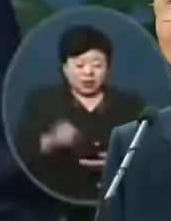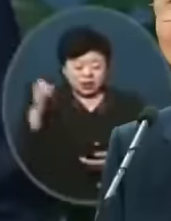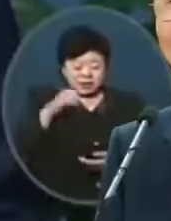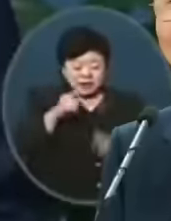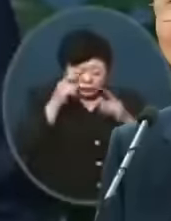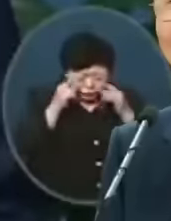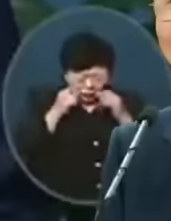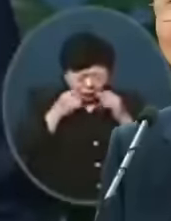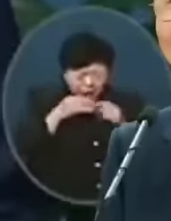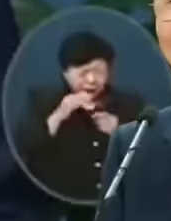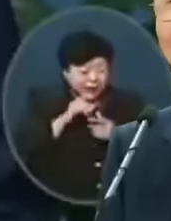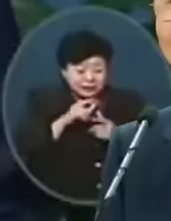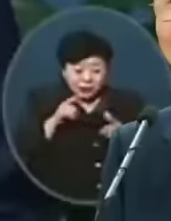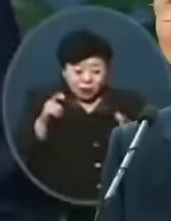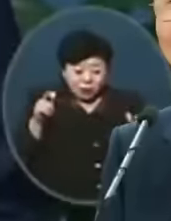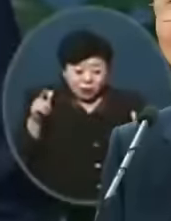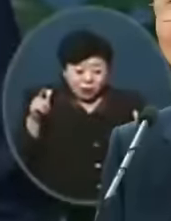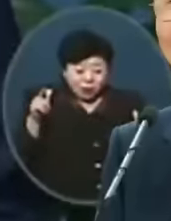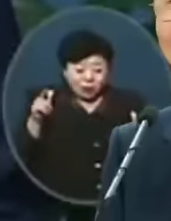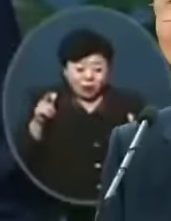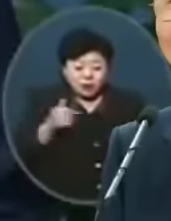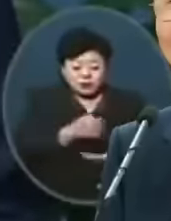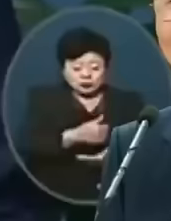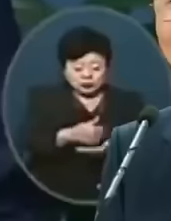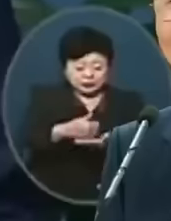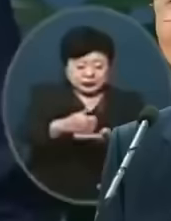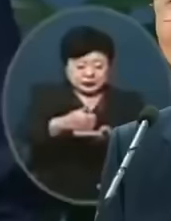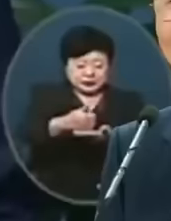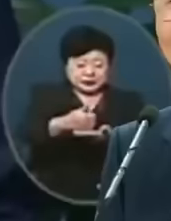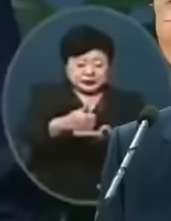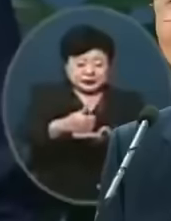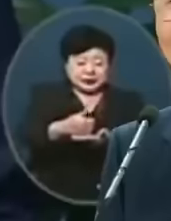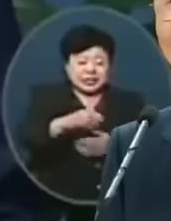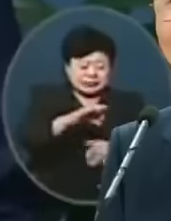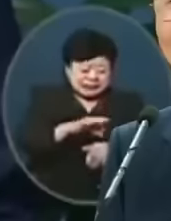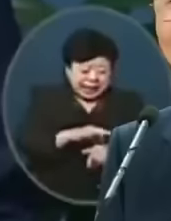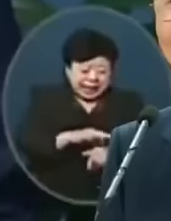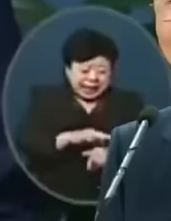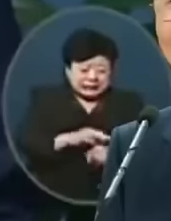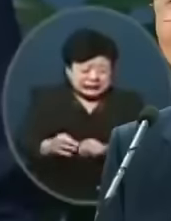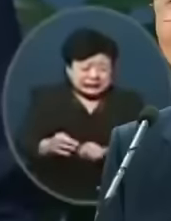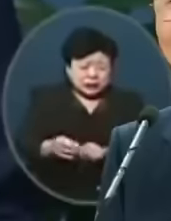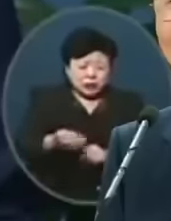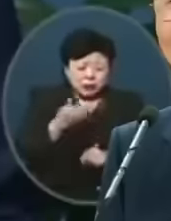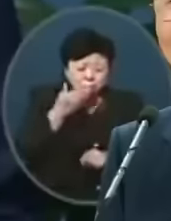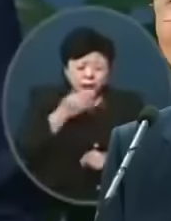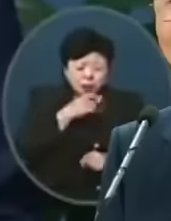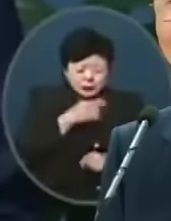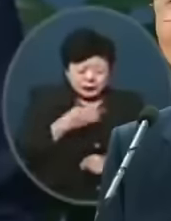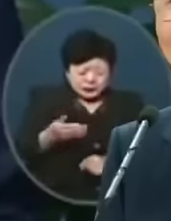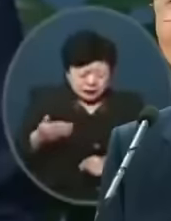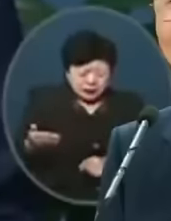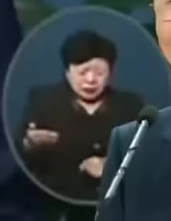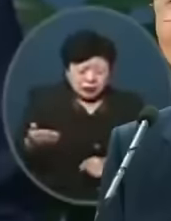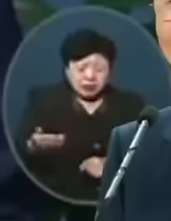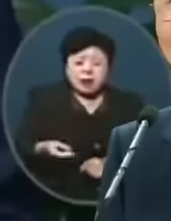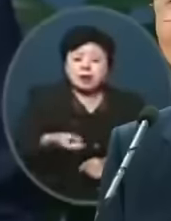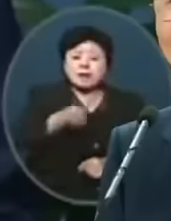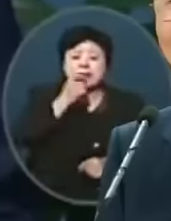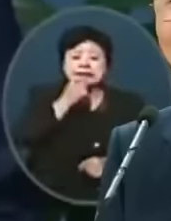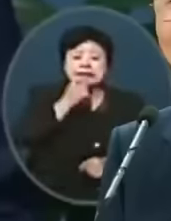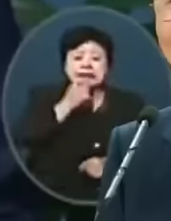눈 감고 지나가라고 한 것이 아닙니다. 주님은 자신이 살을 찢어 우리에게 주고 피를 흘려 우리에게